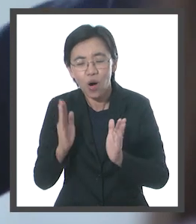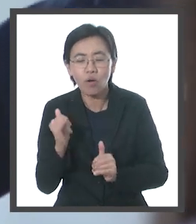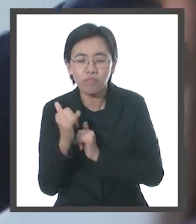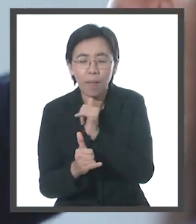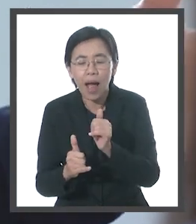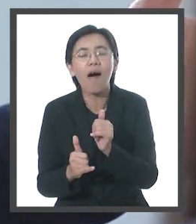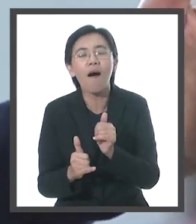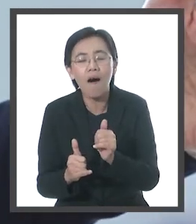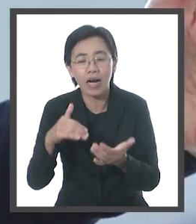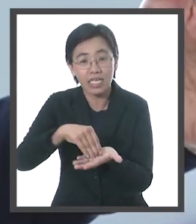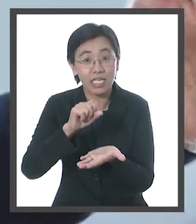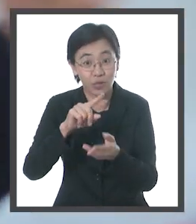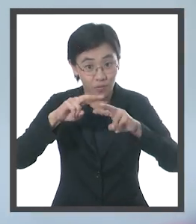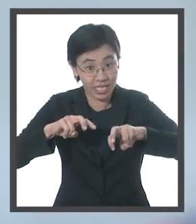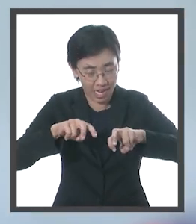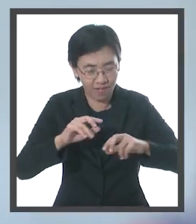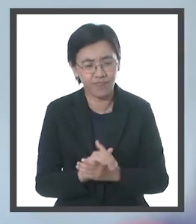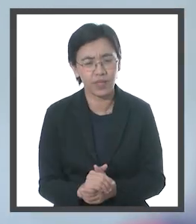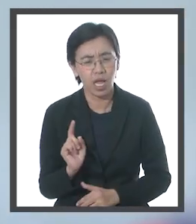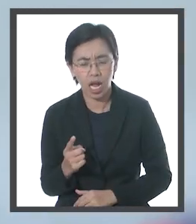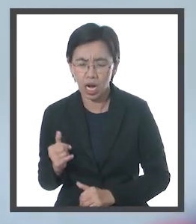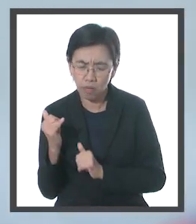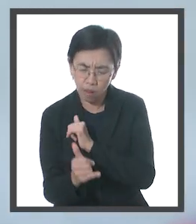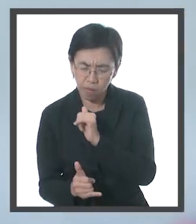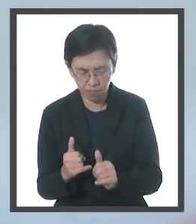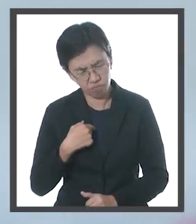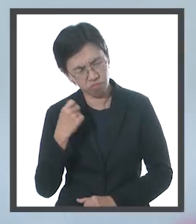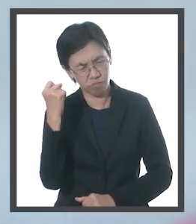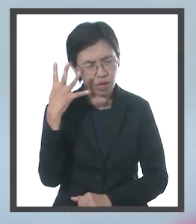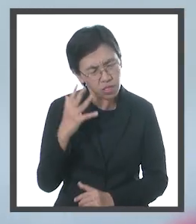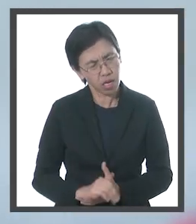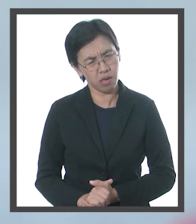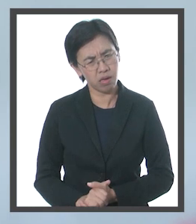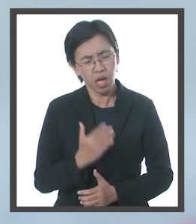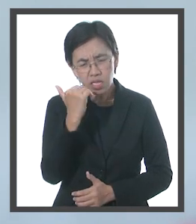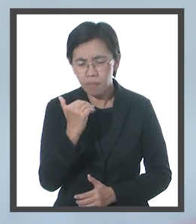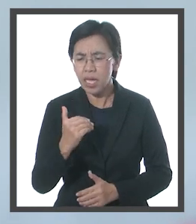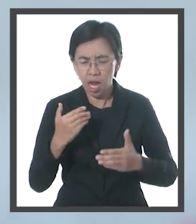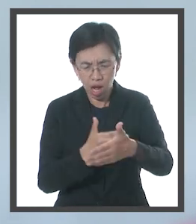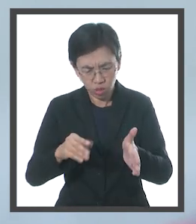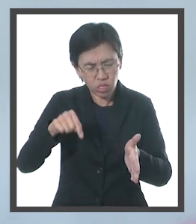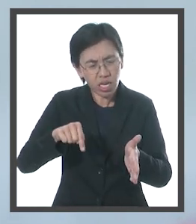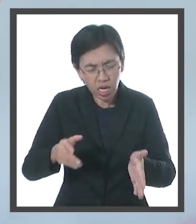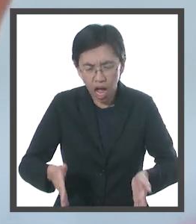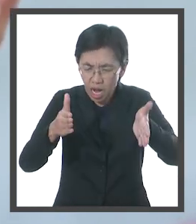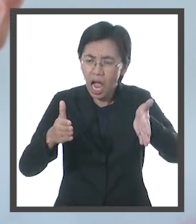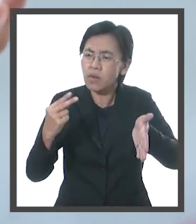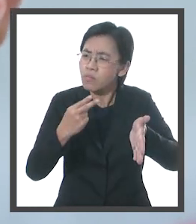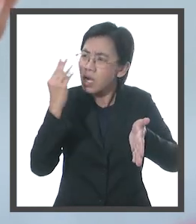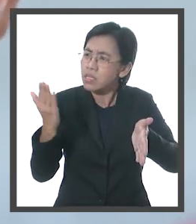ในศูนย์วิจัยเราอย่างเงี้ยครับตอนแรกๆเนี่ยเราก็ไม่เข้าใจว่าเอ๊ะอากาศเราก็สะอาดเซ็นเซอร์เ